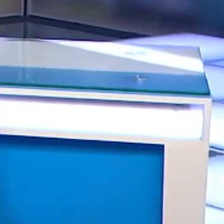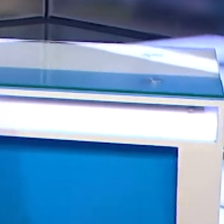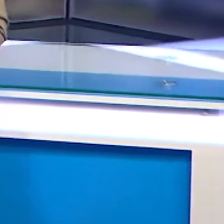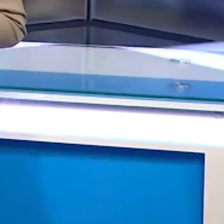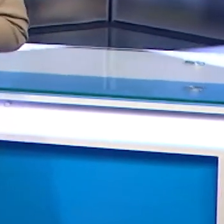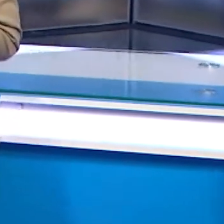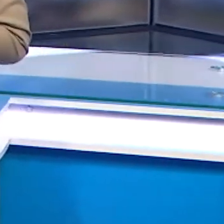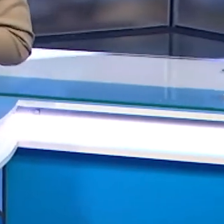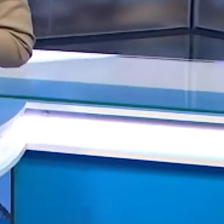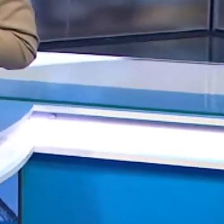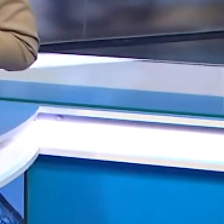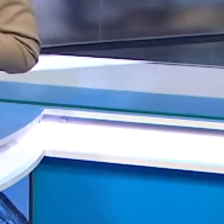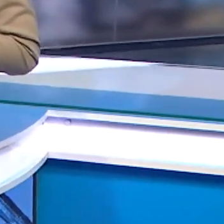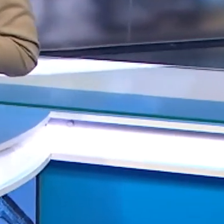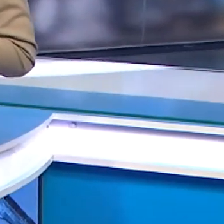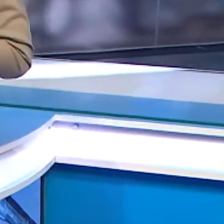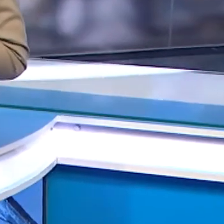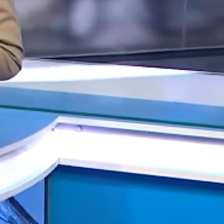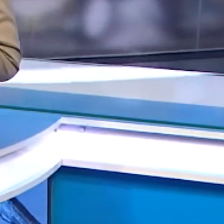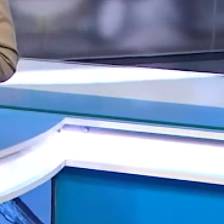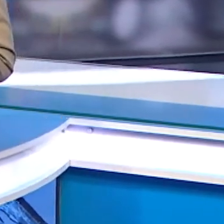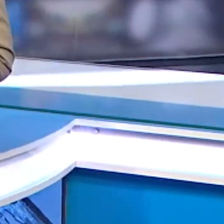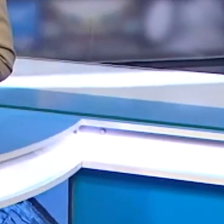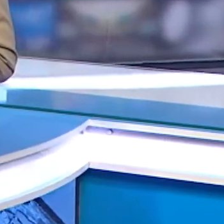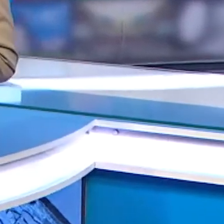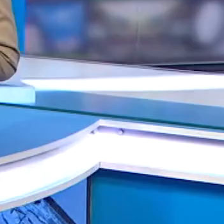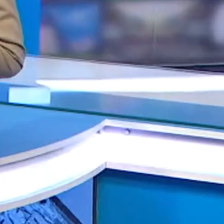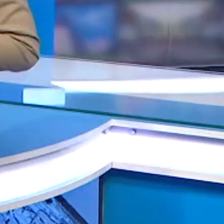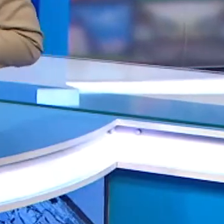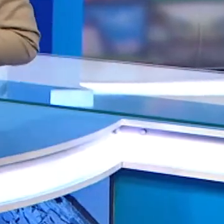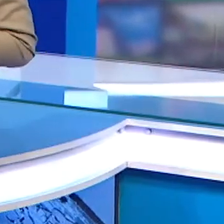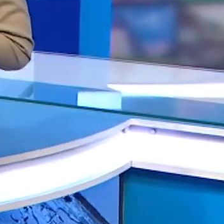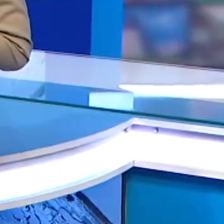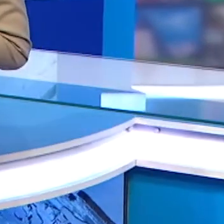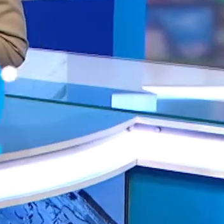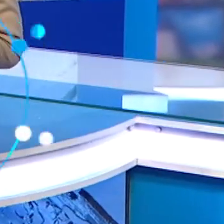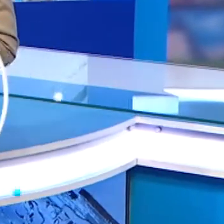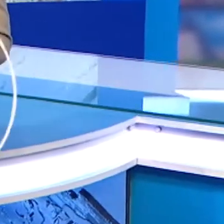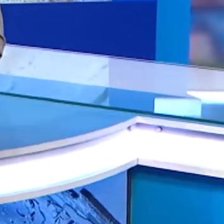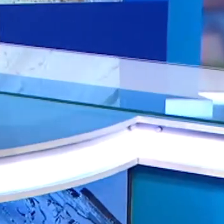пишите комментарии. И обязательно нажмите на колокольчик, чтобы не пропустить новый выпуск.